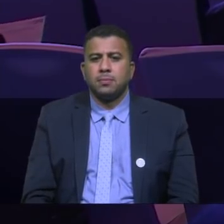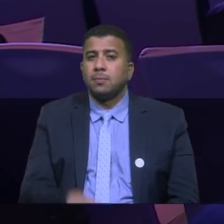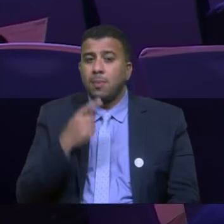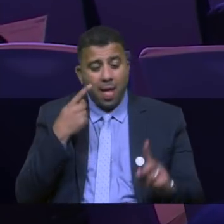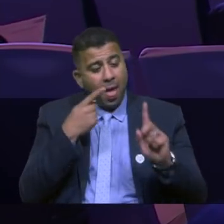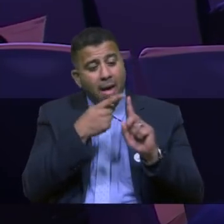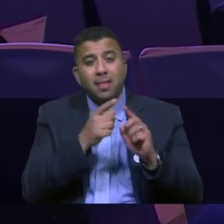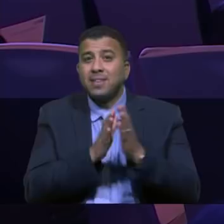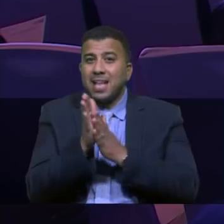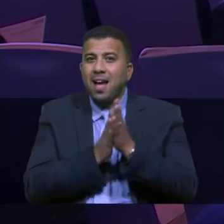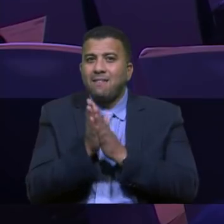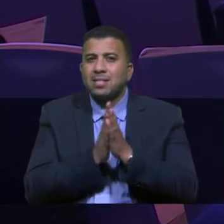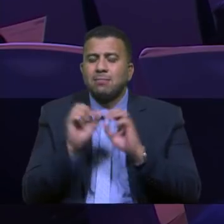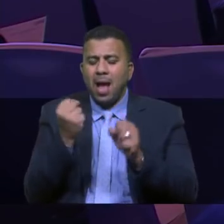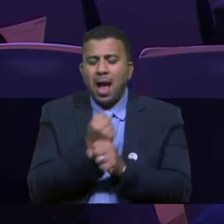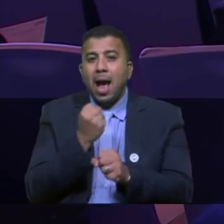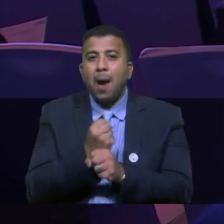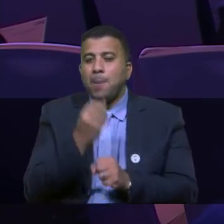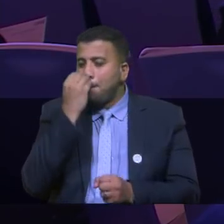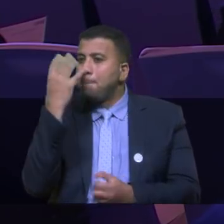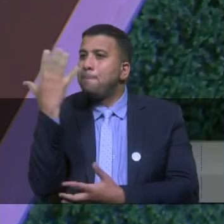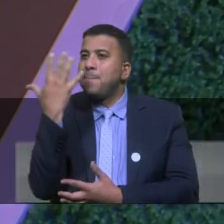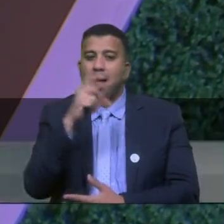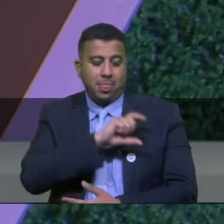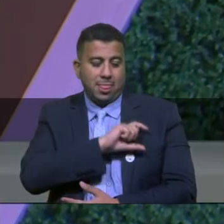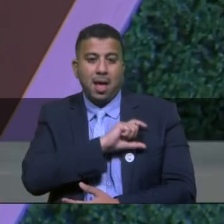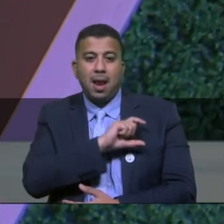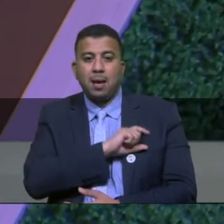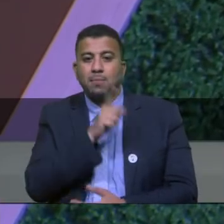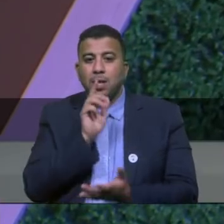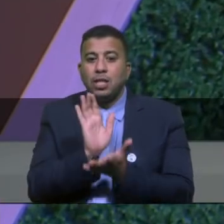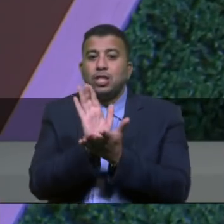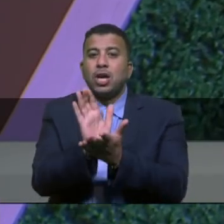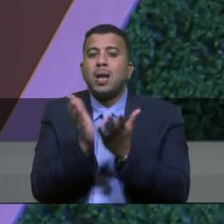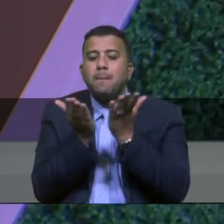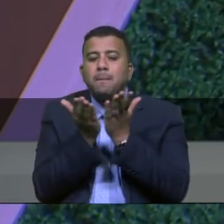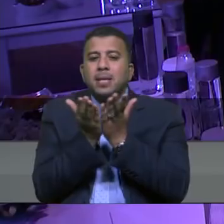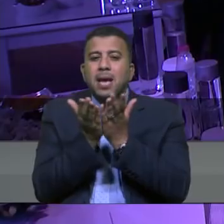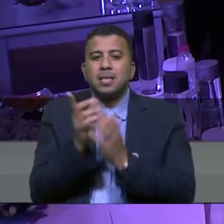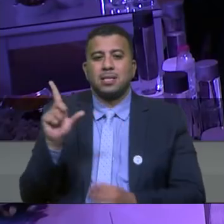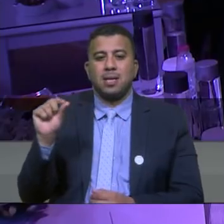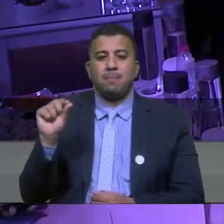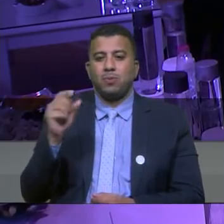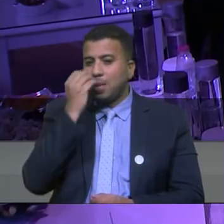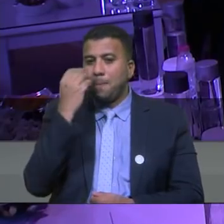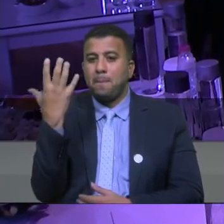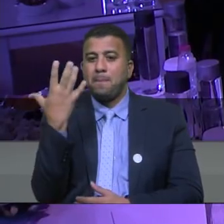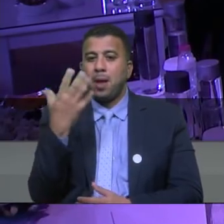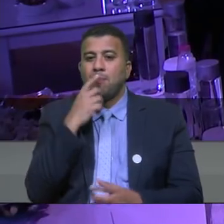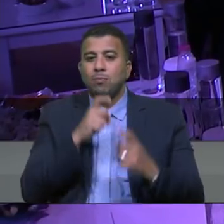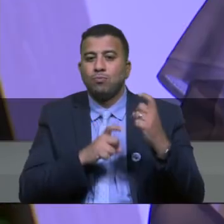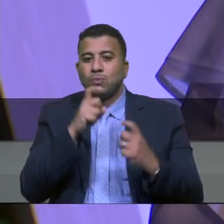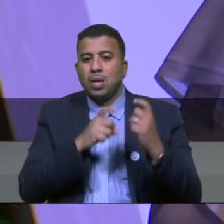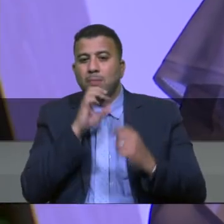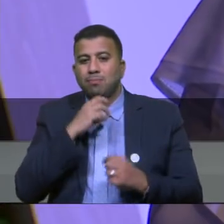بهدف تحفيز وتشجيع العمل البيئي الإيجابي بين الطلبة، جاء إطلاق جائزة المدارس للتميز البيئي ومسابقة المدارس